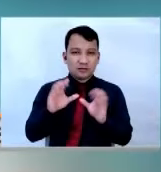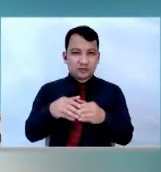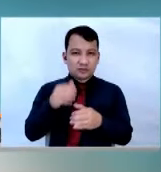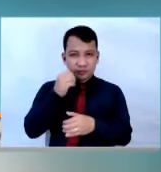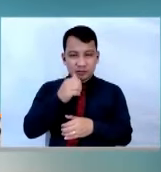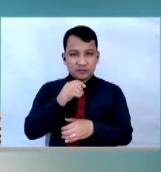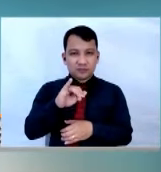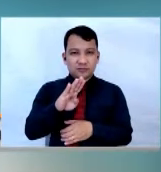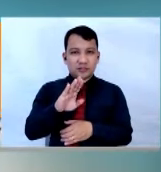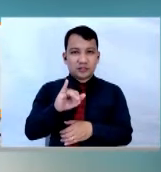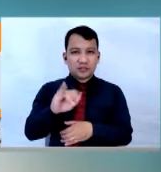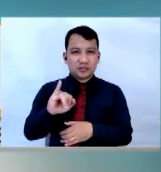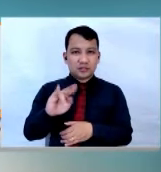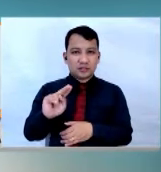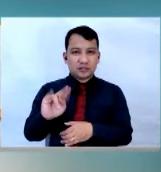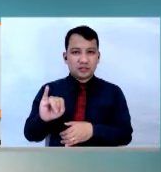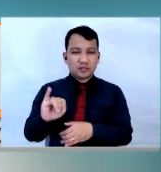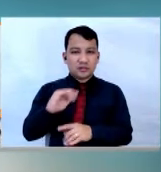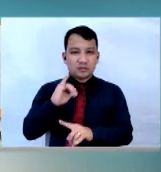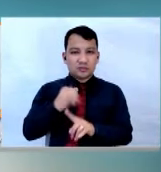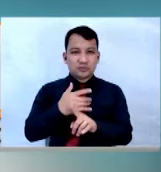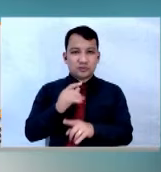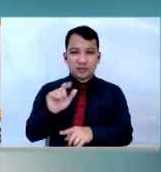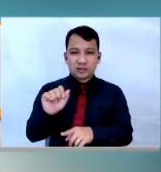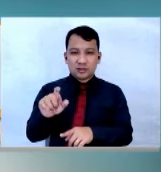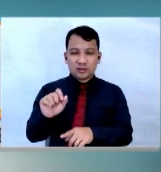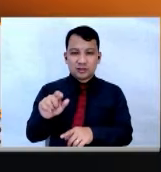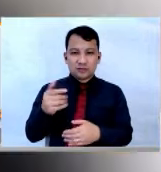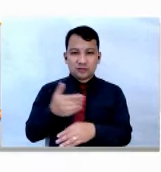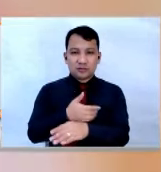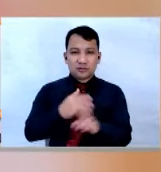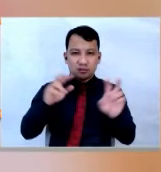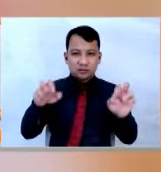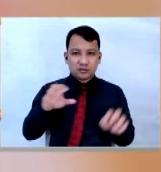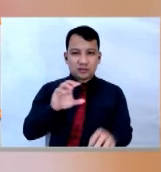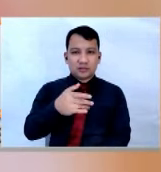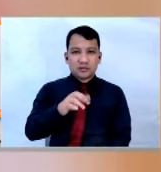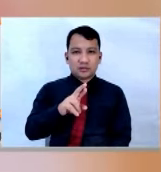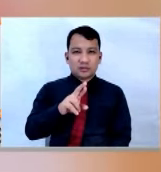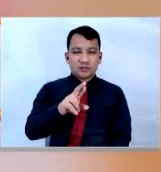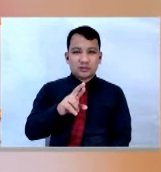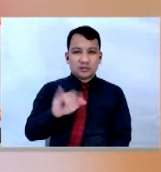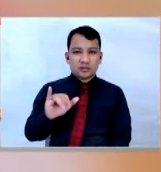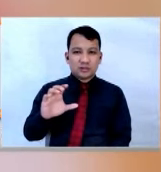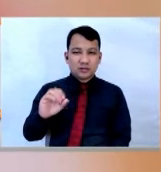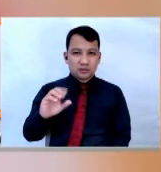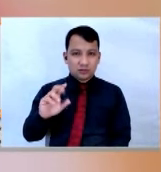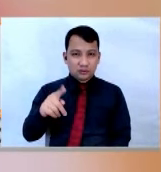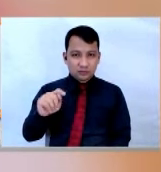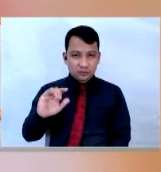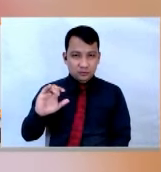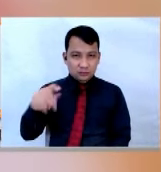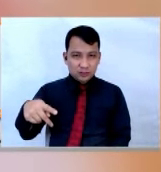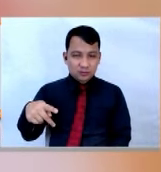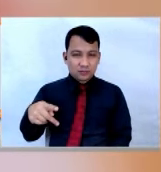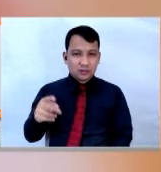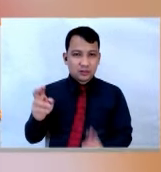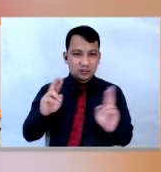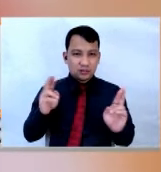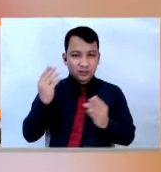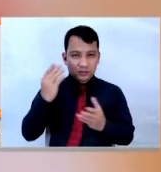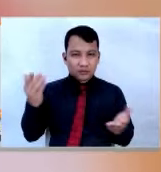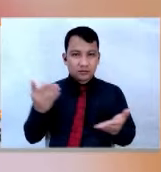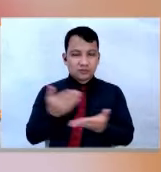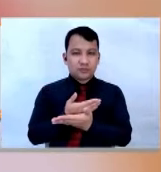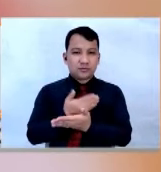11, 8 PM, ilalabas ang kanilang kantang Cherry on Top. Sabi ng grupo sa kanilang teaser post, "Get ready for something